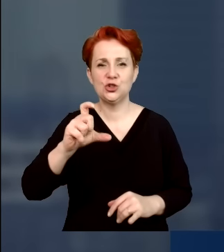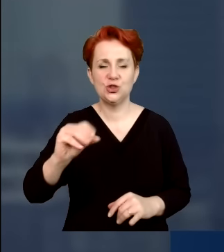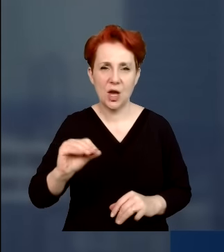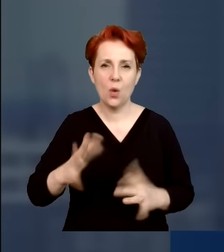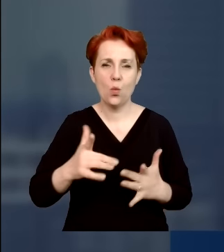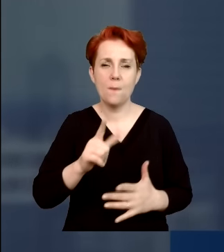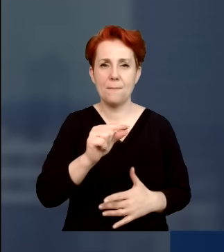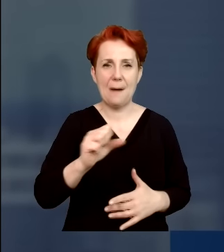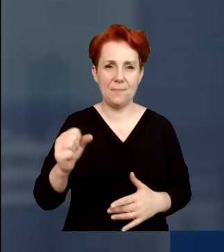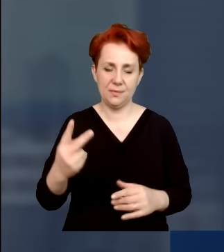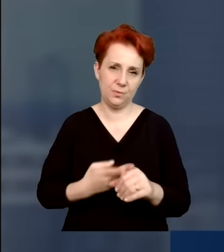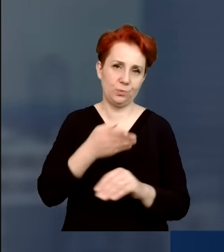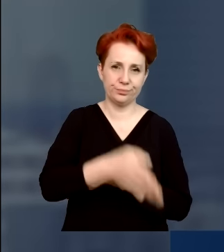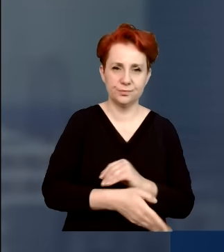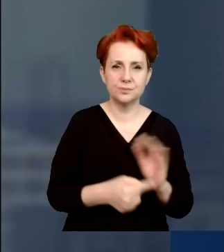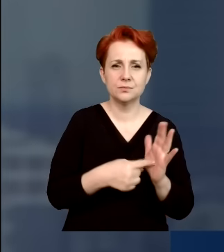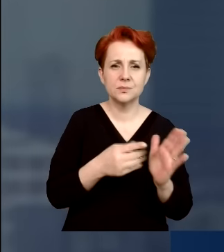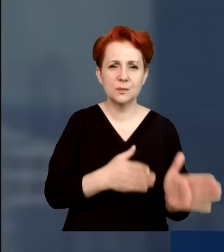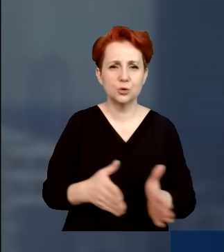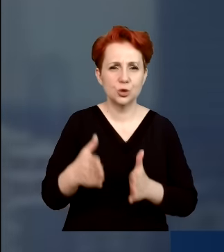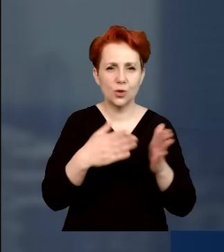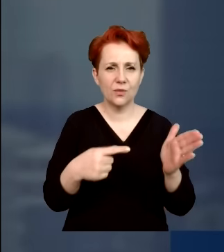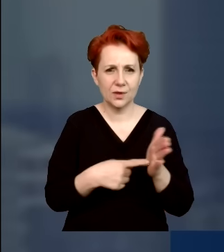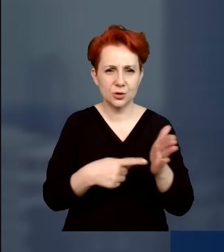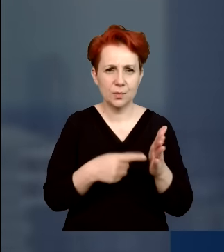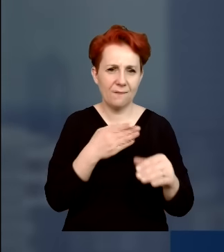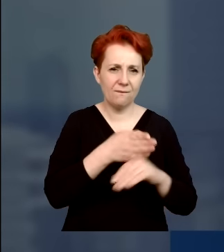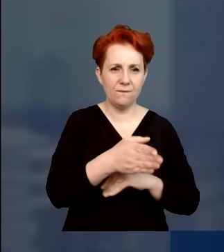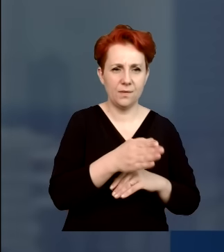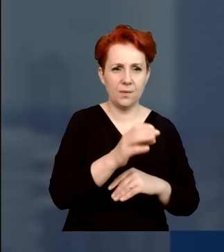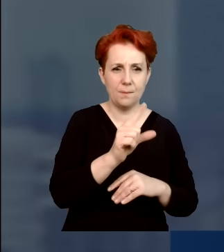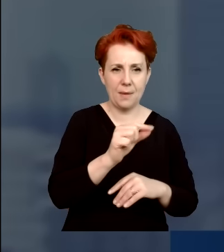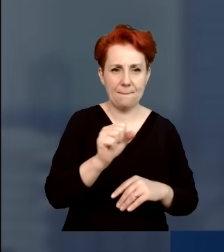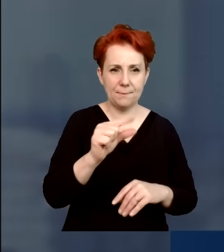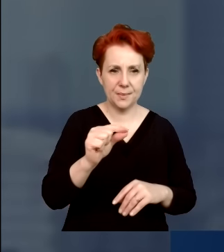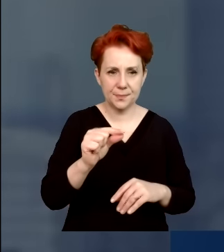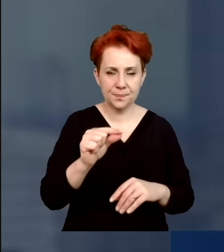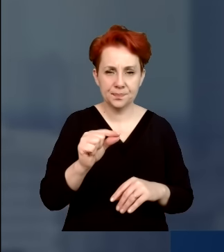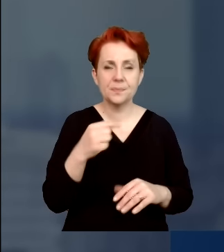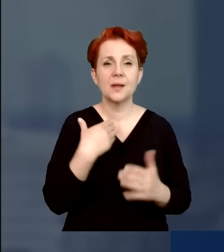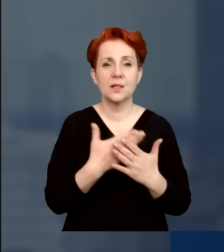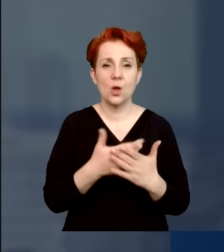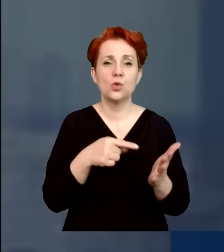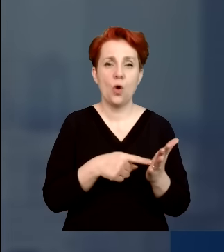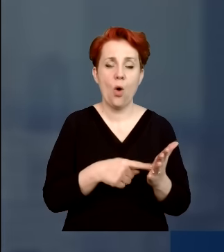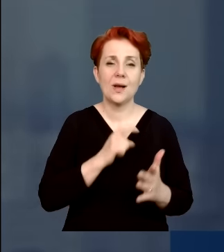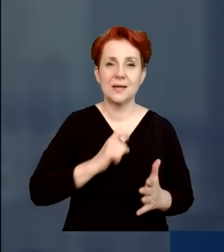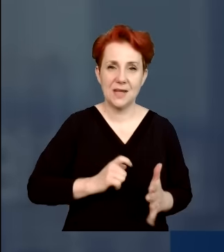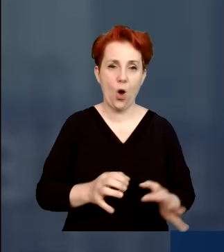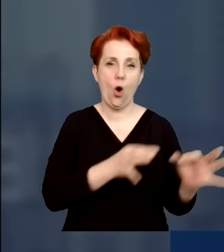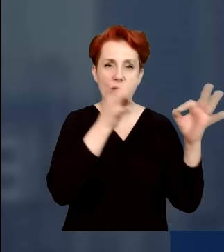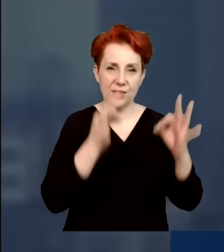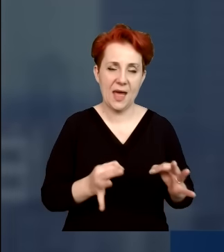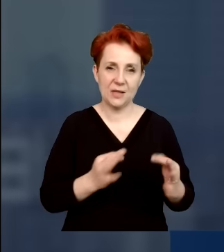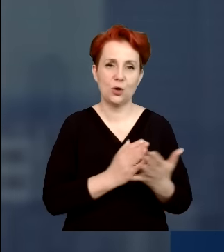Prasowej bodajże to tak, było i przygotowania do Wejścia do Polskiej Agencji Prasowej, więc co prawda kancelaria obsługuje od teraz oficjalnie